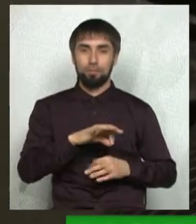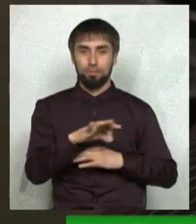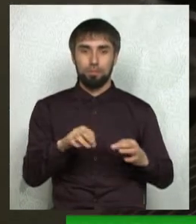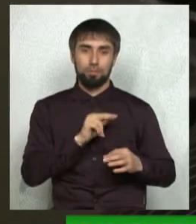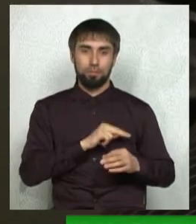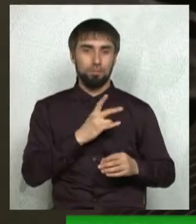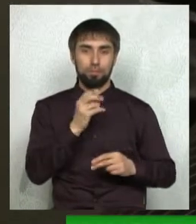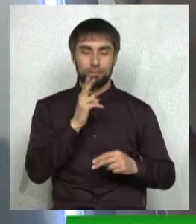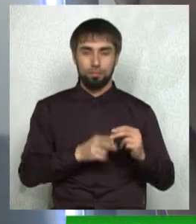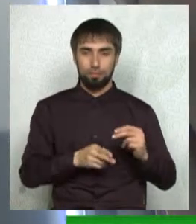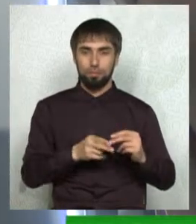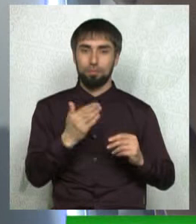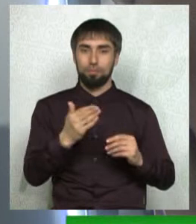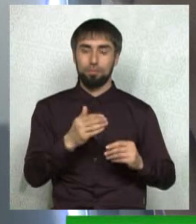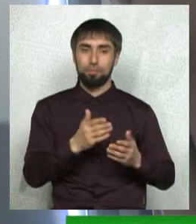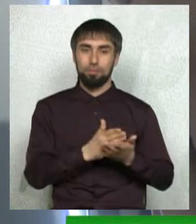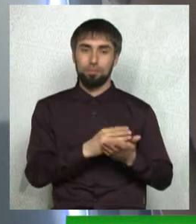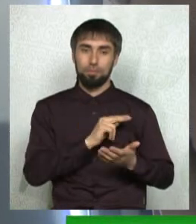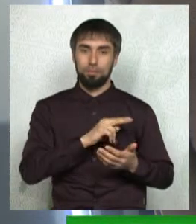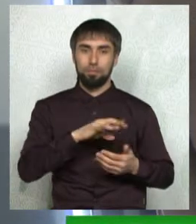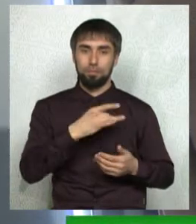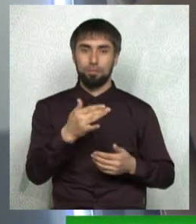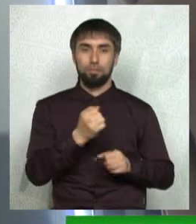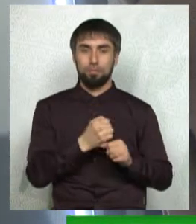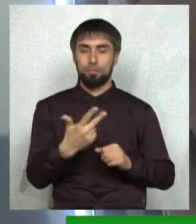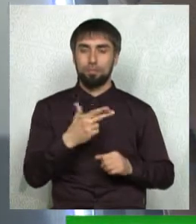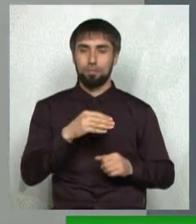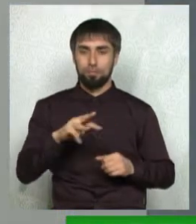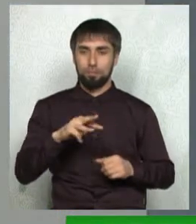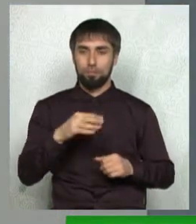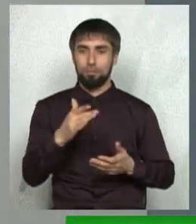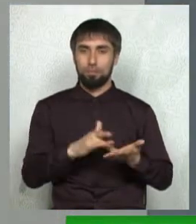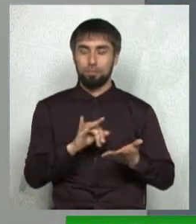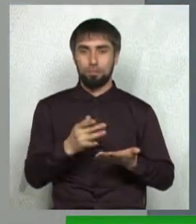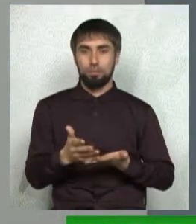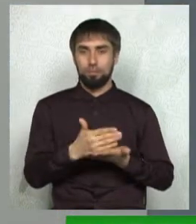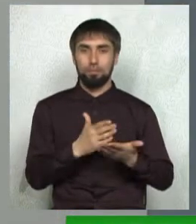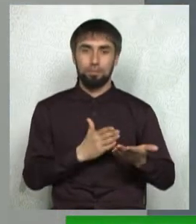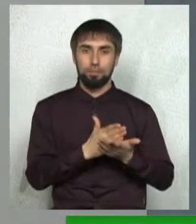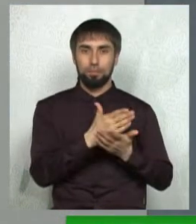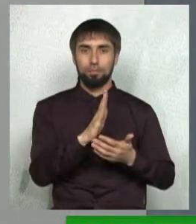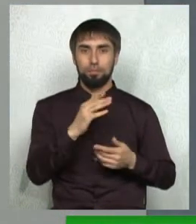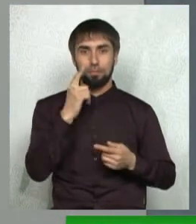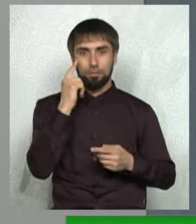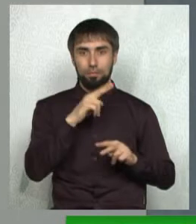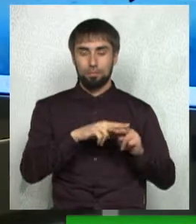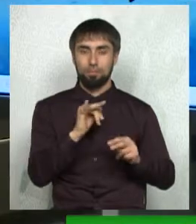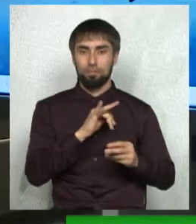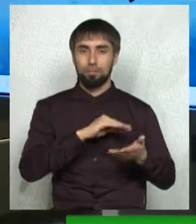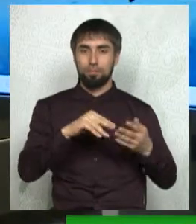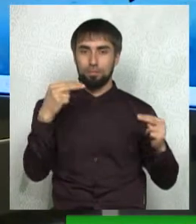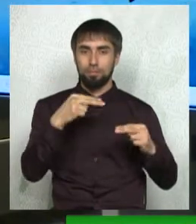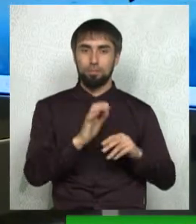на этом не завершает. Сотрудники музея работают над третьим томом книги. Для этого собираются выехать в Казахстан, чтобы записать